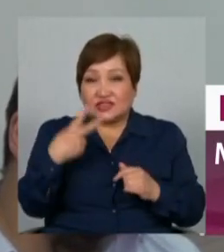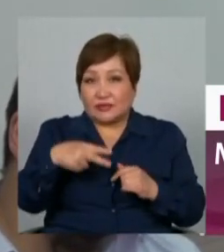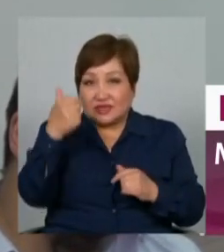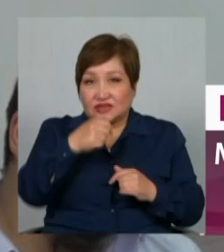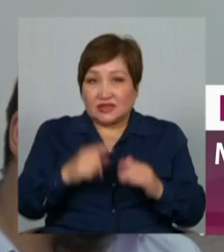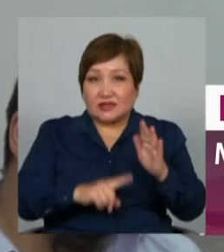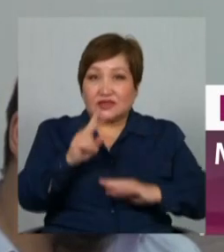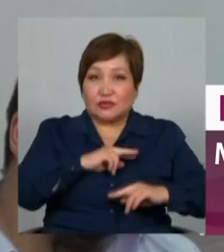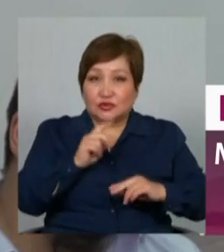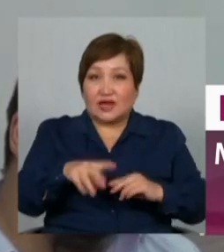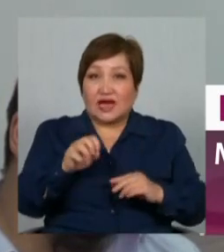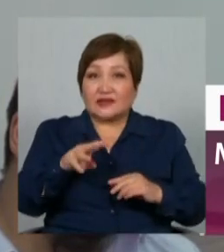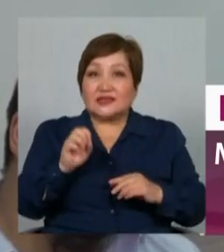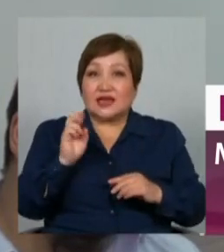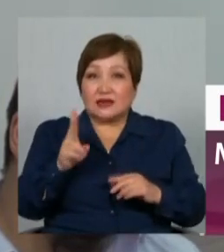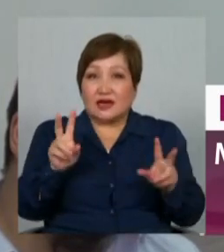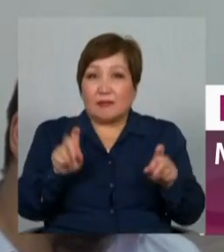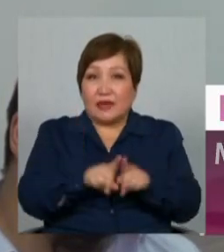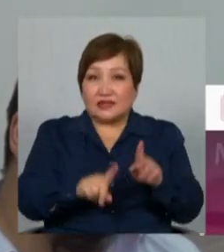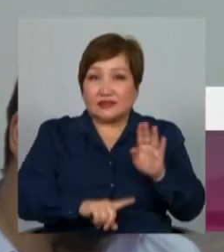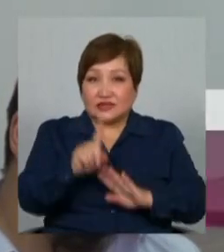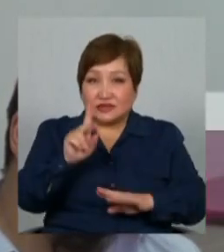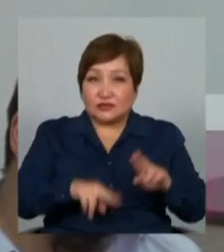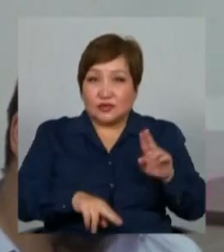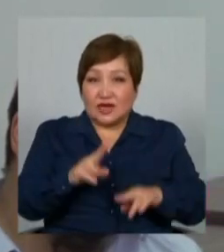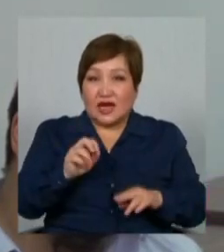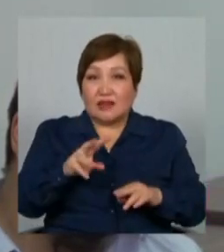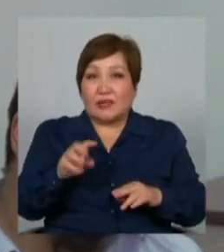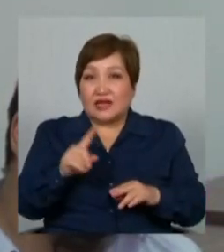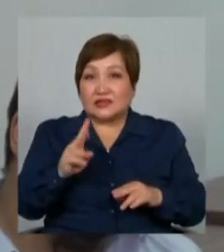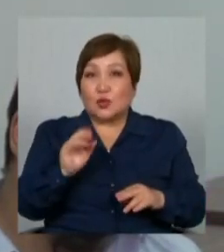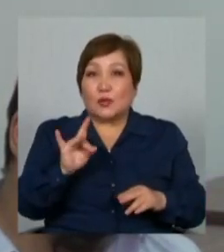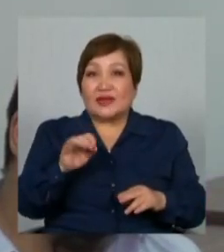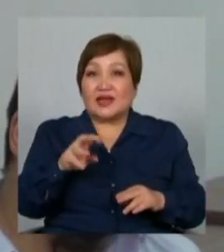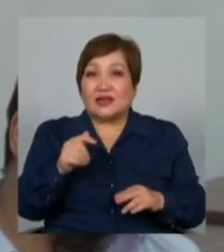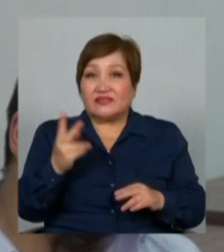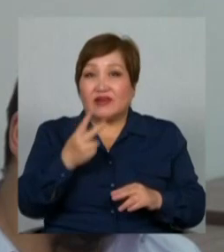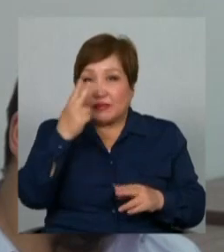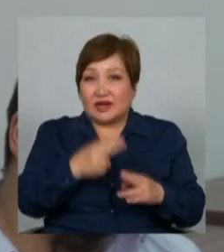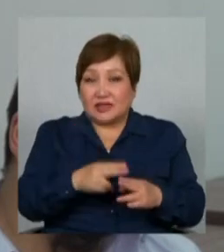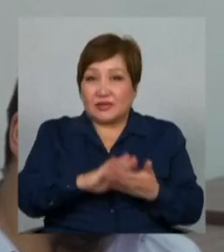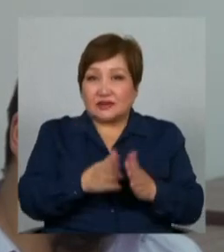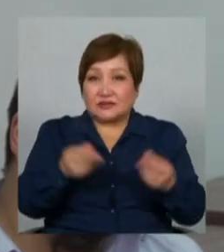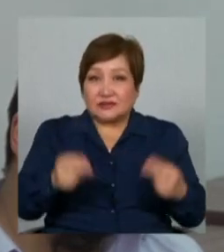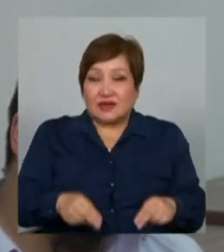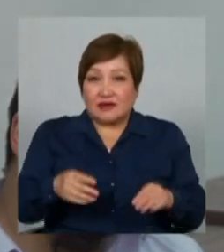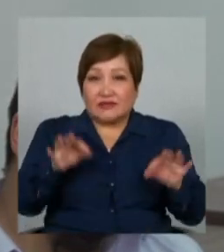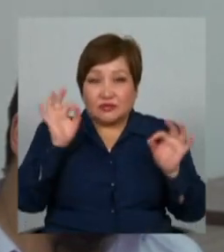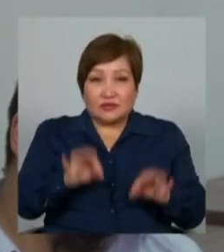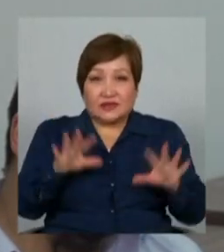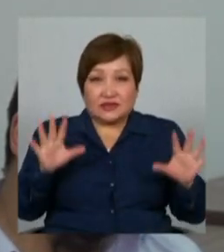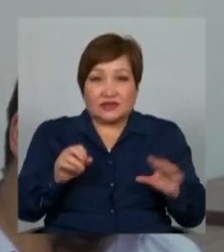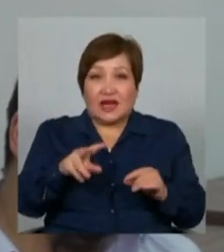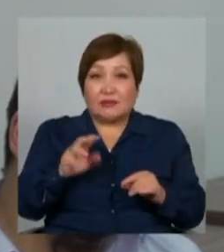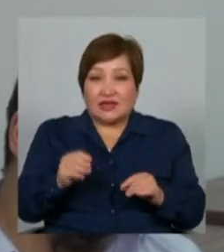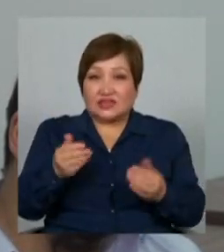кезде Астекс компаниясының негізін салған Алмас пен Шыңғыс Құрманғалиевтермен келісім шартқа отырдық. Сосын аяқ астынан Алмас ақшаны жинап алып, сол күйі жоқ